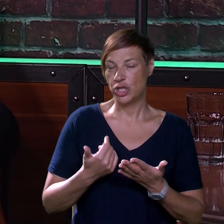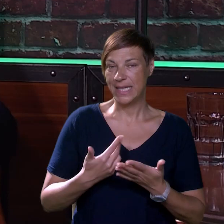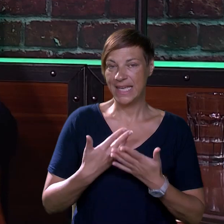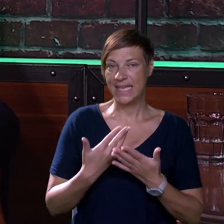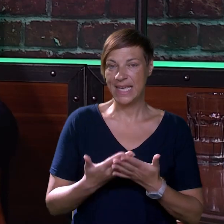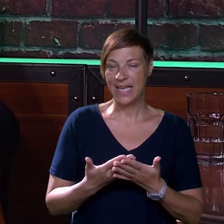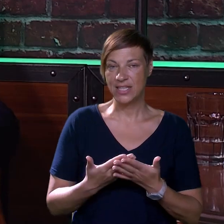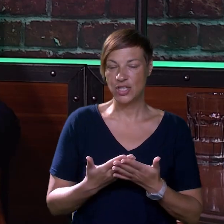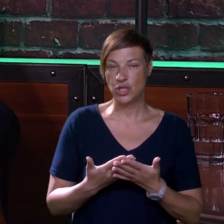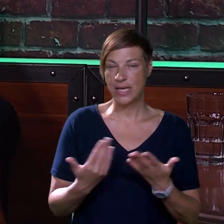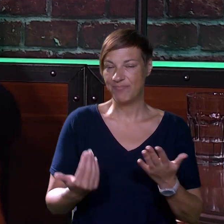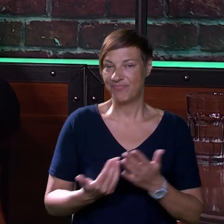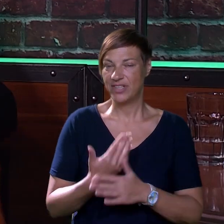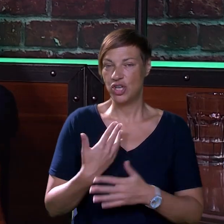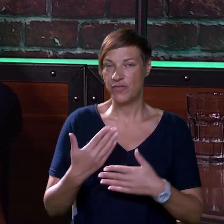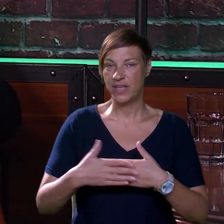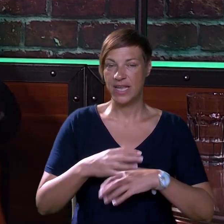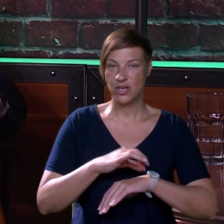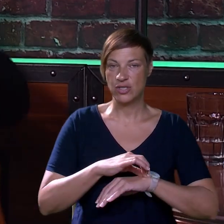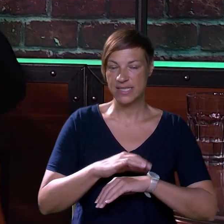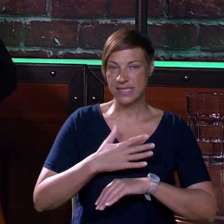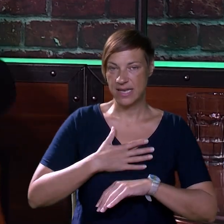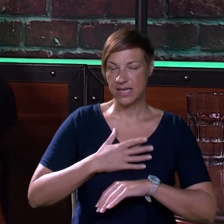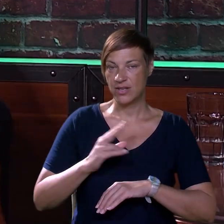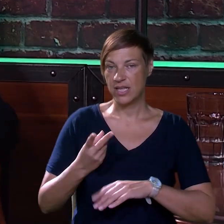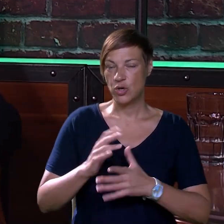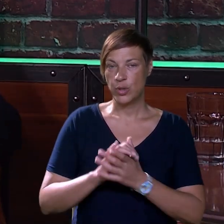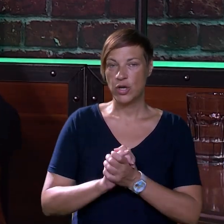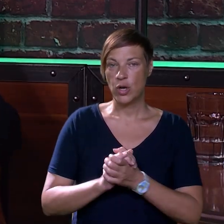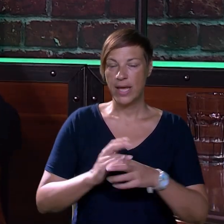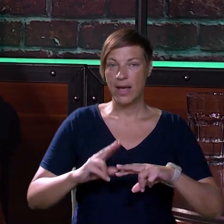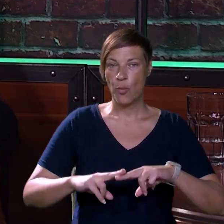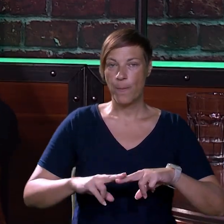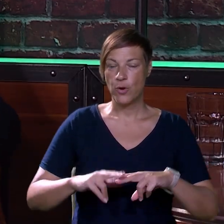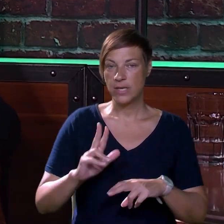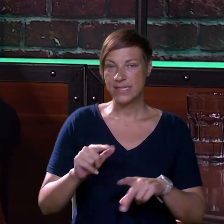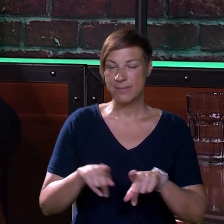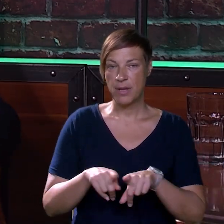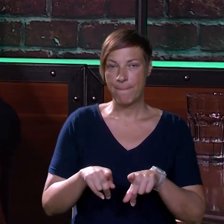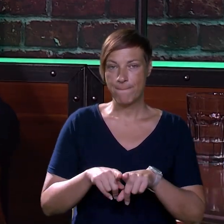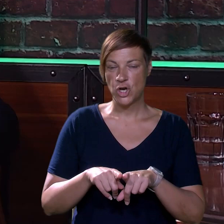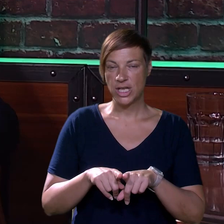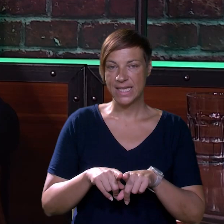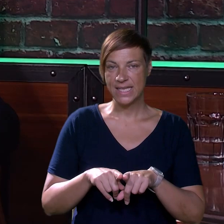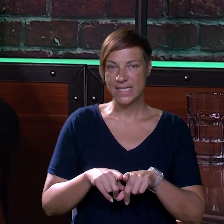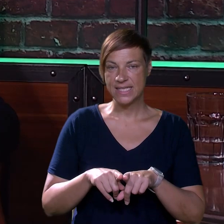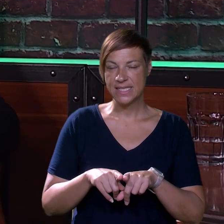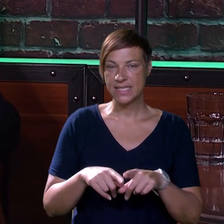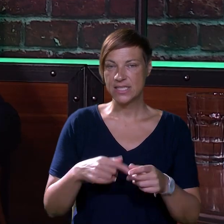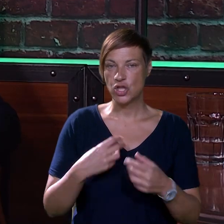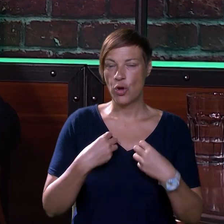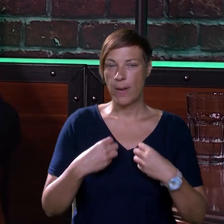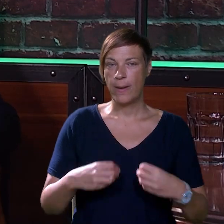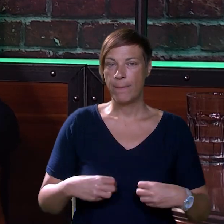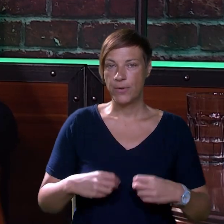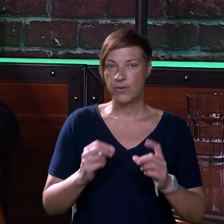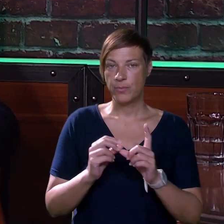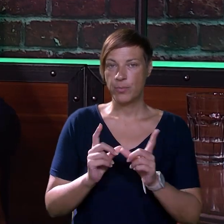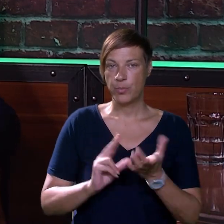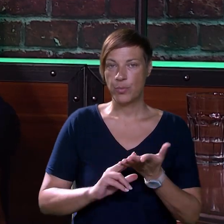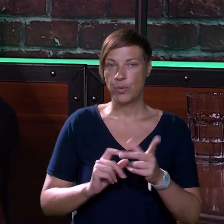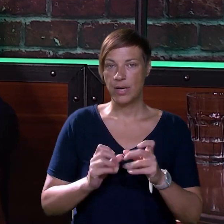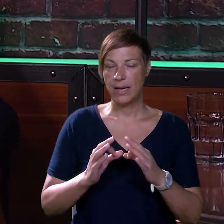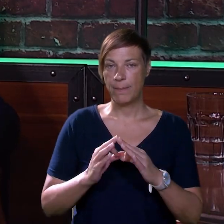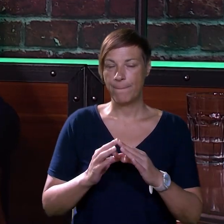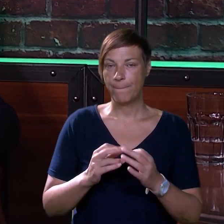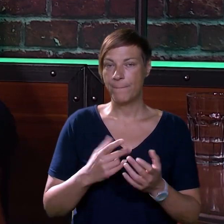jednu novine i kod sestara i kod nas i kod drugih kolega u bolnici. Imamo isto tako profesora Buluma koji